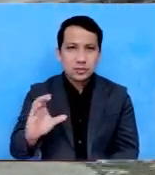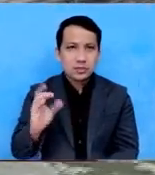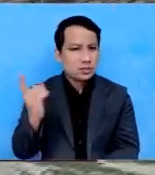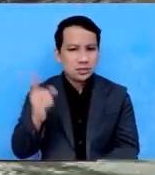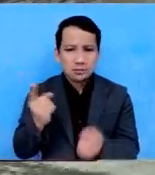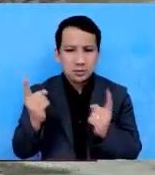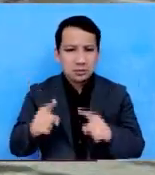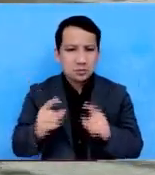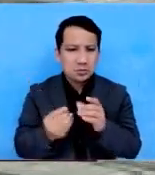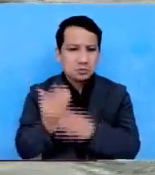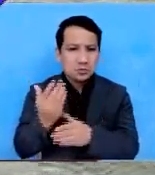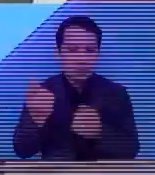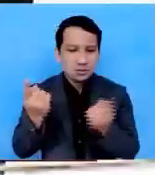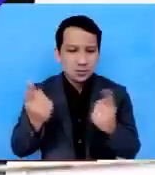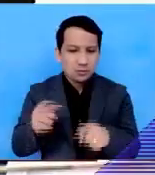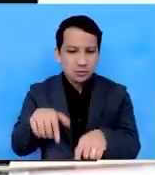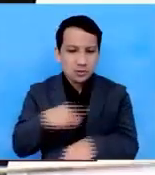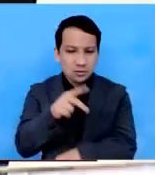ito sa Pilipinas.